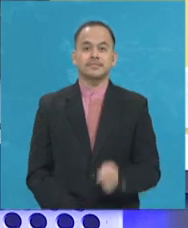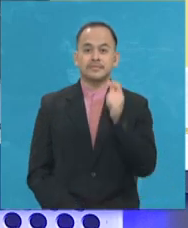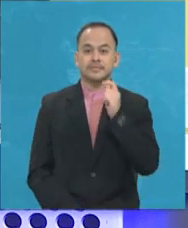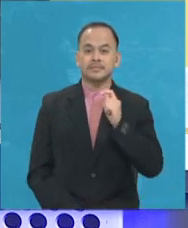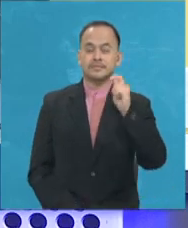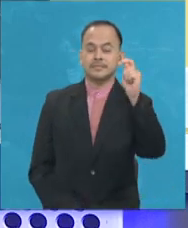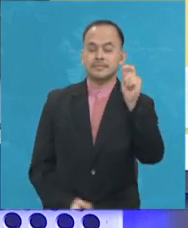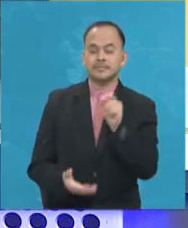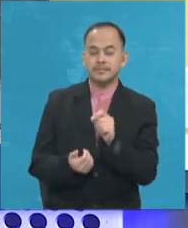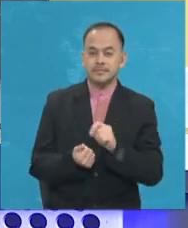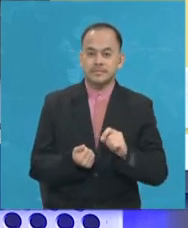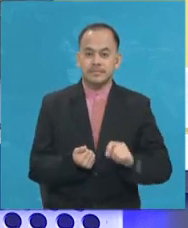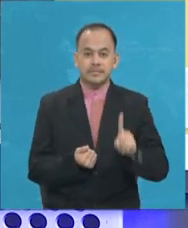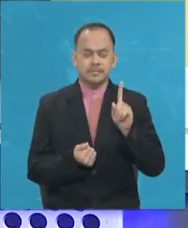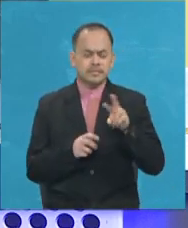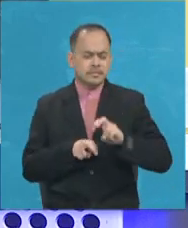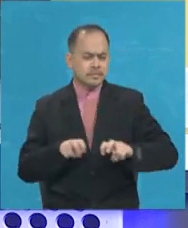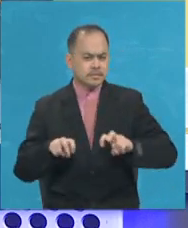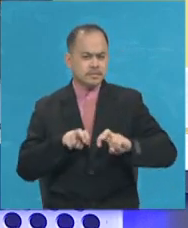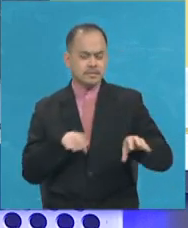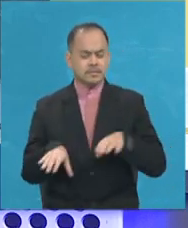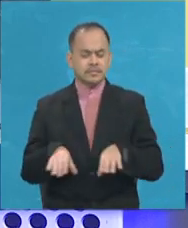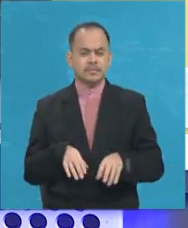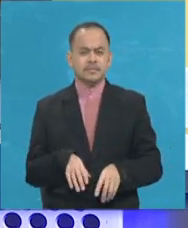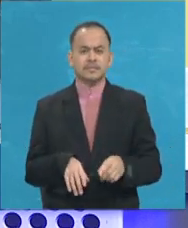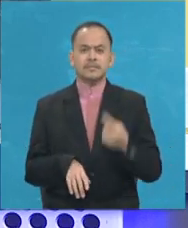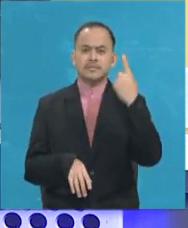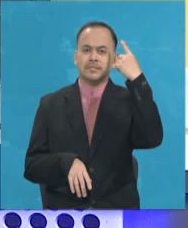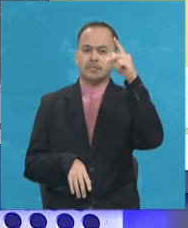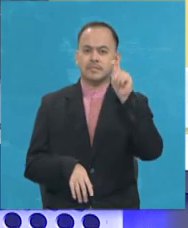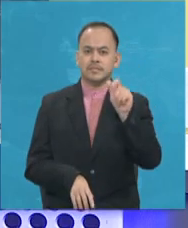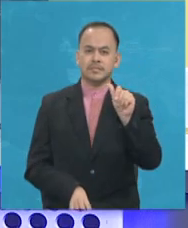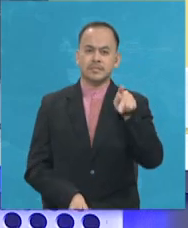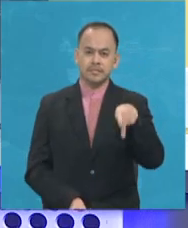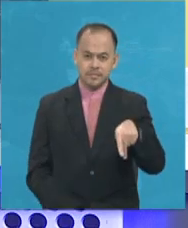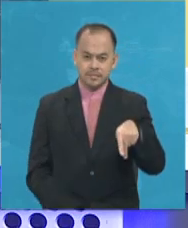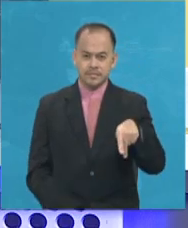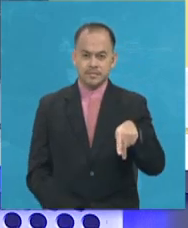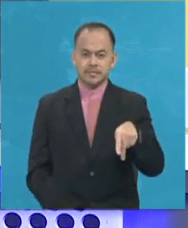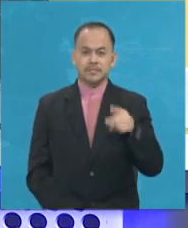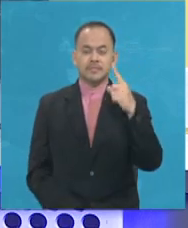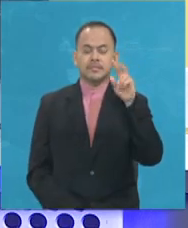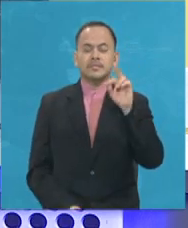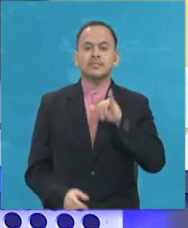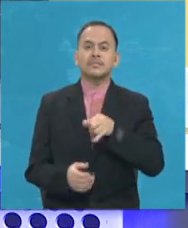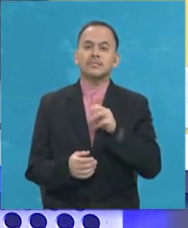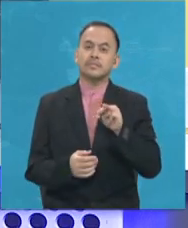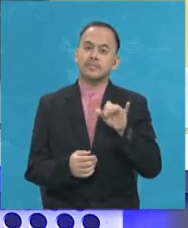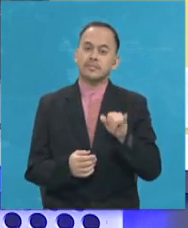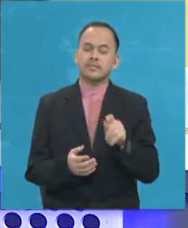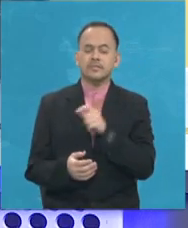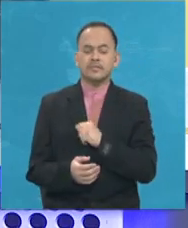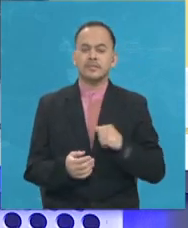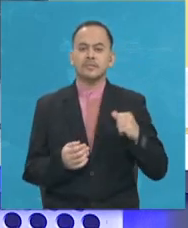bertitah memperkenankan satu kajian dibuat ke atas tabung amanah pekerja di IPB bagi menjamin ahli